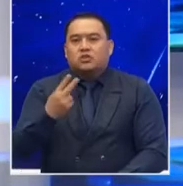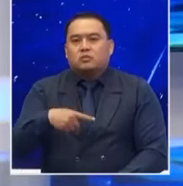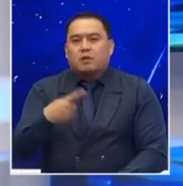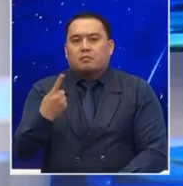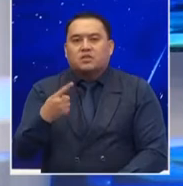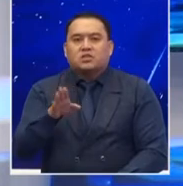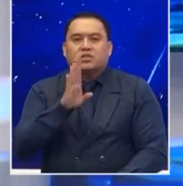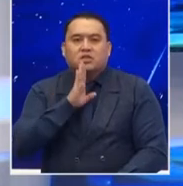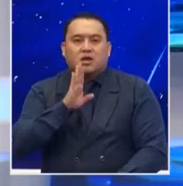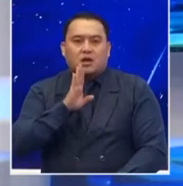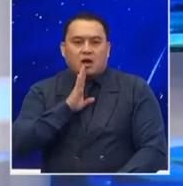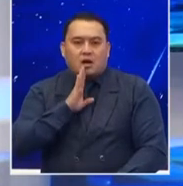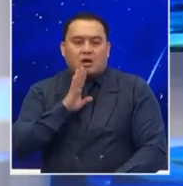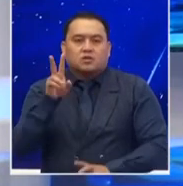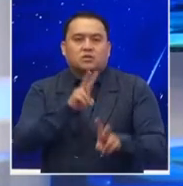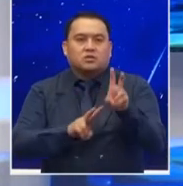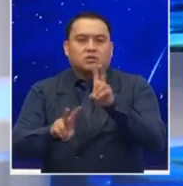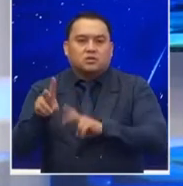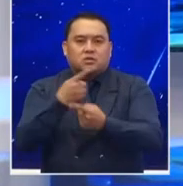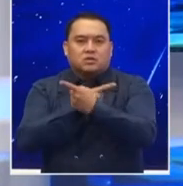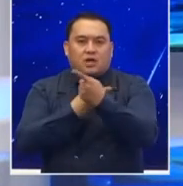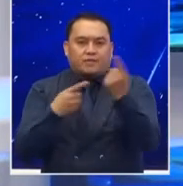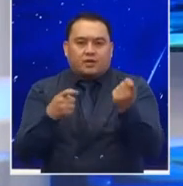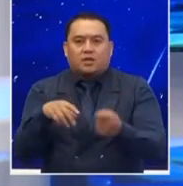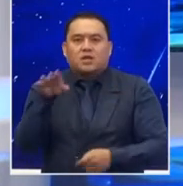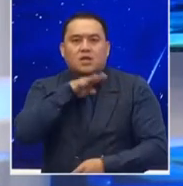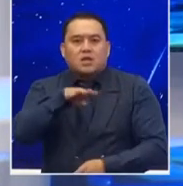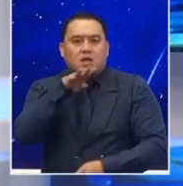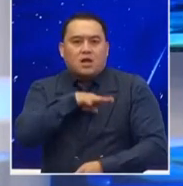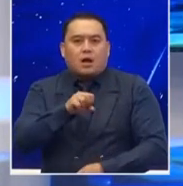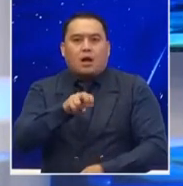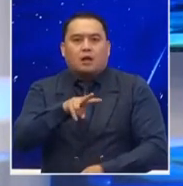21 жастағы бой жеткенге іздеу салынады. Текелі қаласының тұрғыны Анель